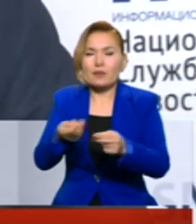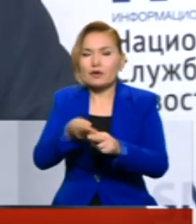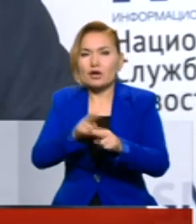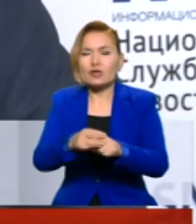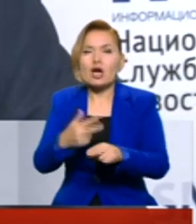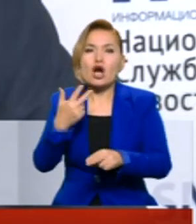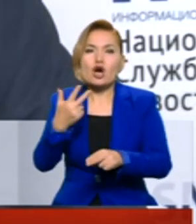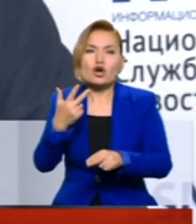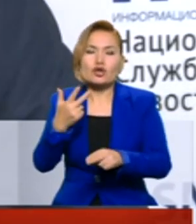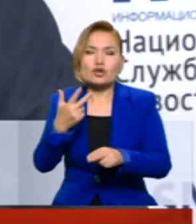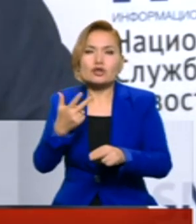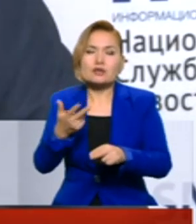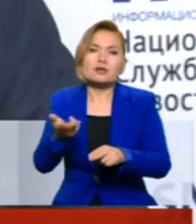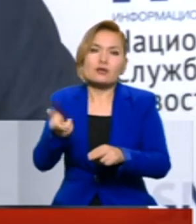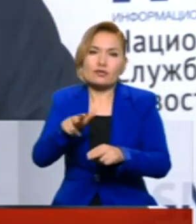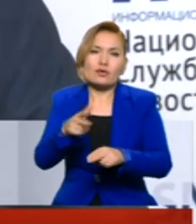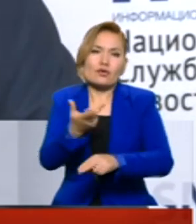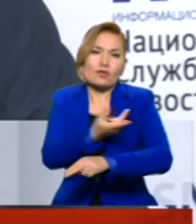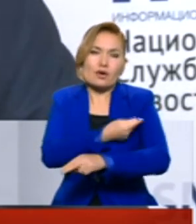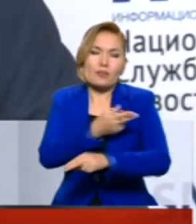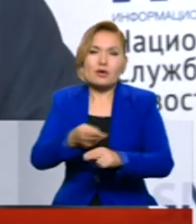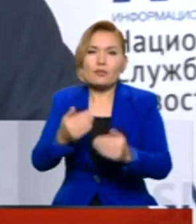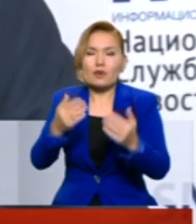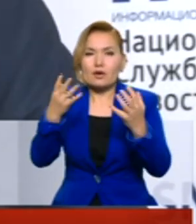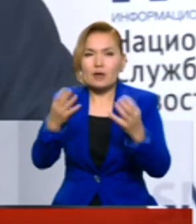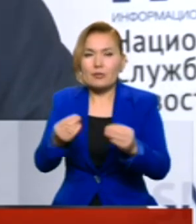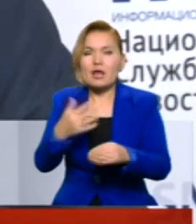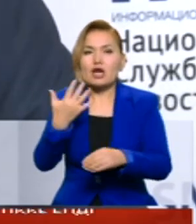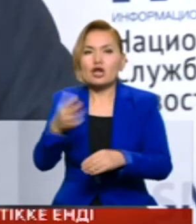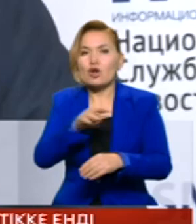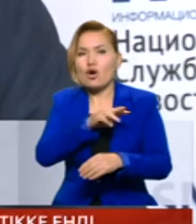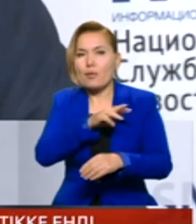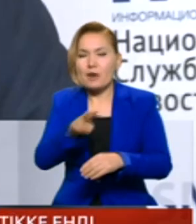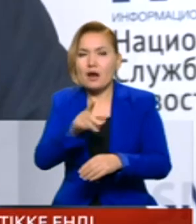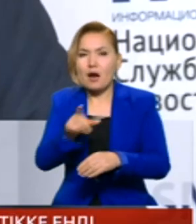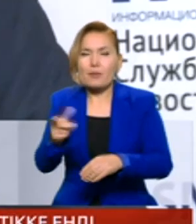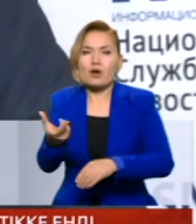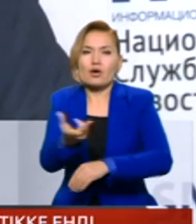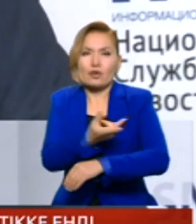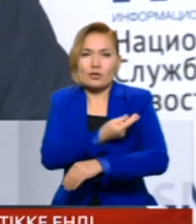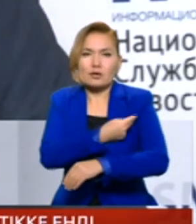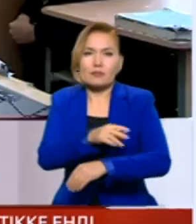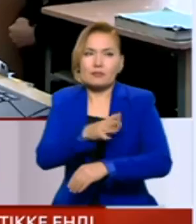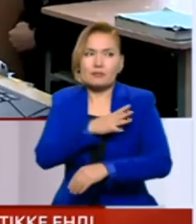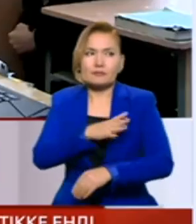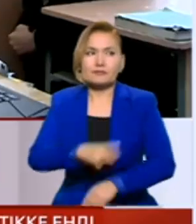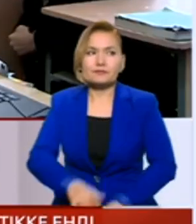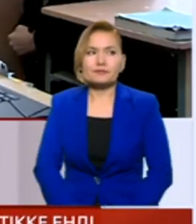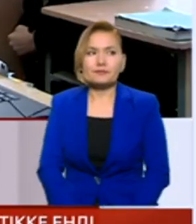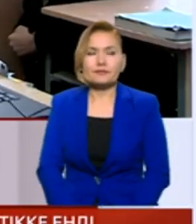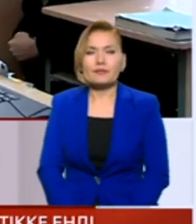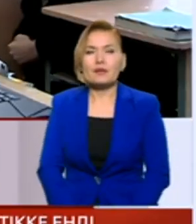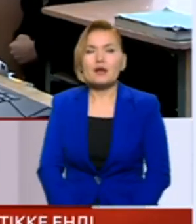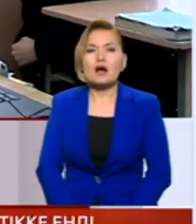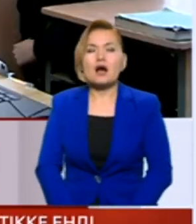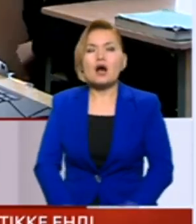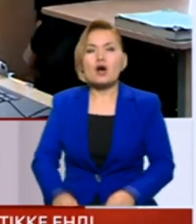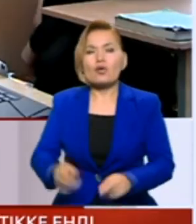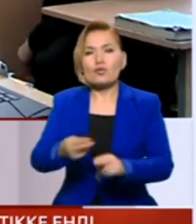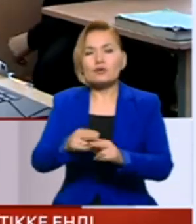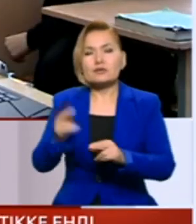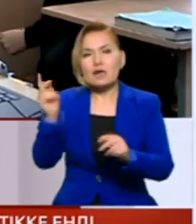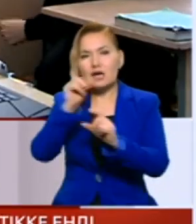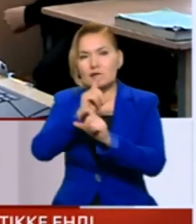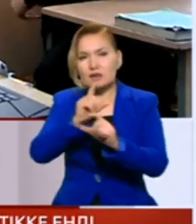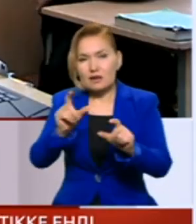3 және 4 компонентті болады. Бүгінгі күні 50 миллионнан астам адам екпе қабылдаған. Кей жоғары оқу орындары қашықтан